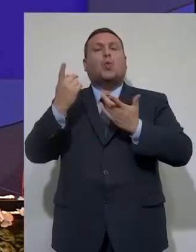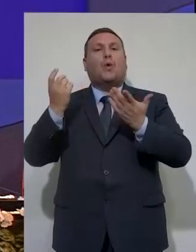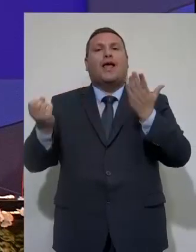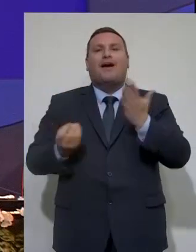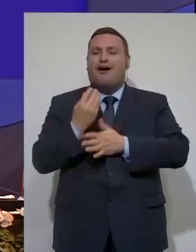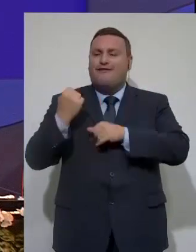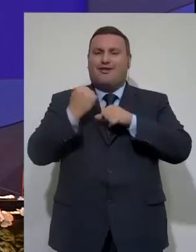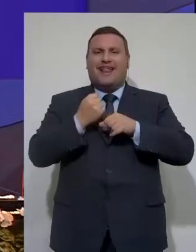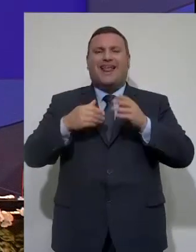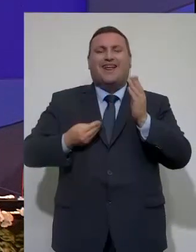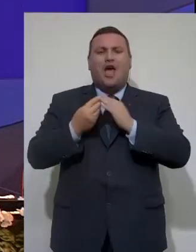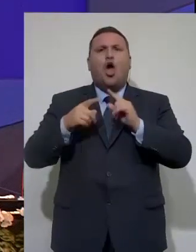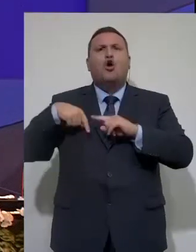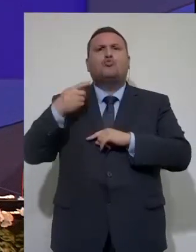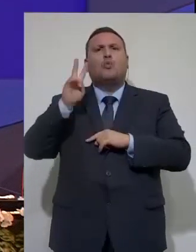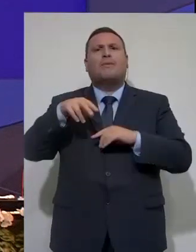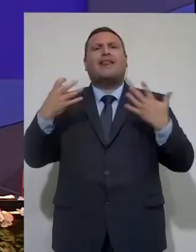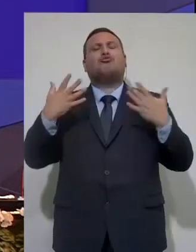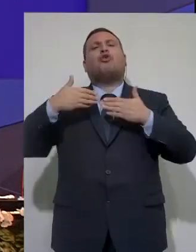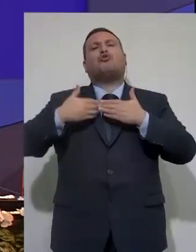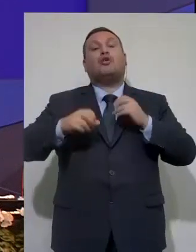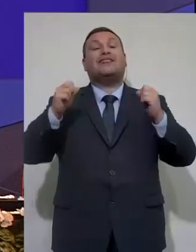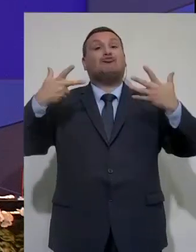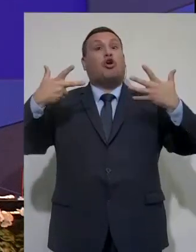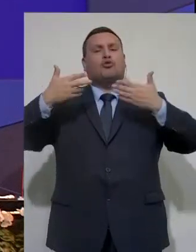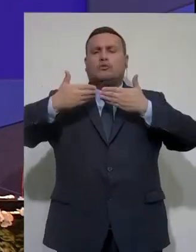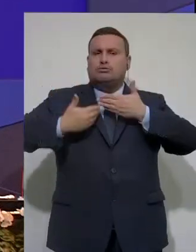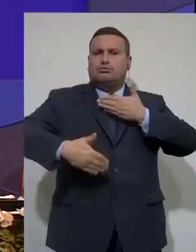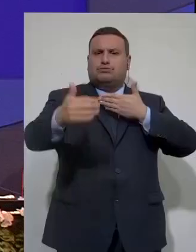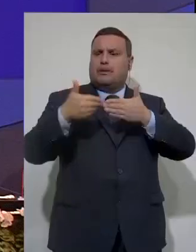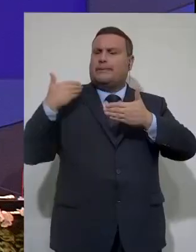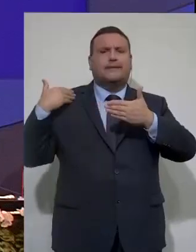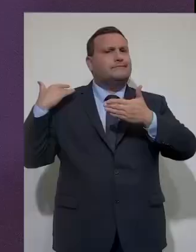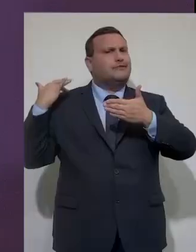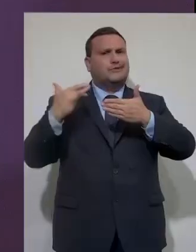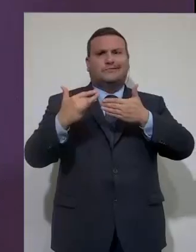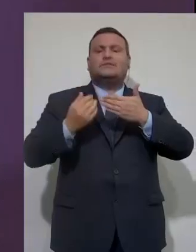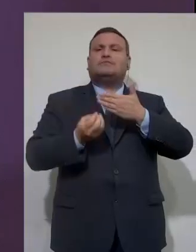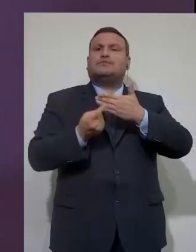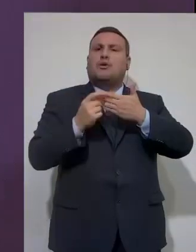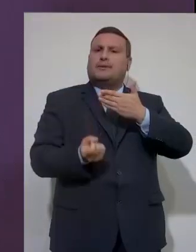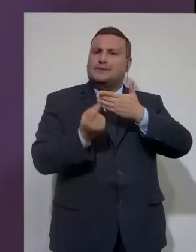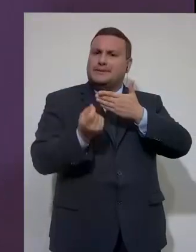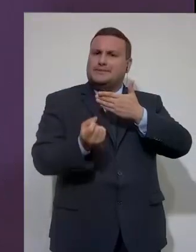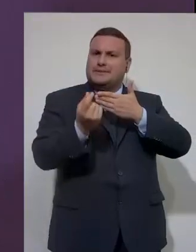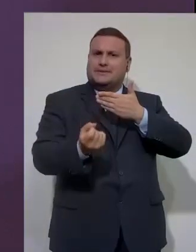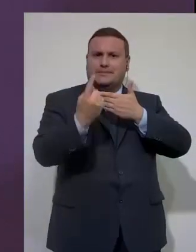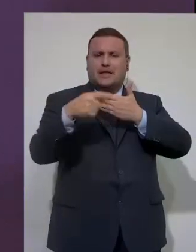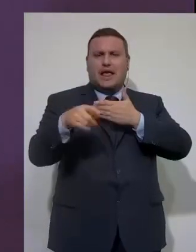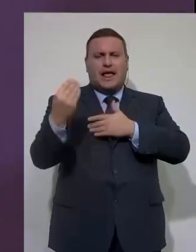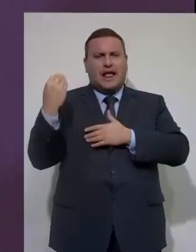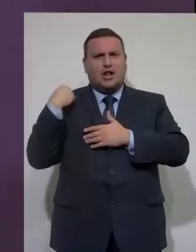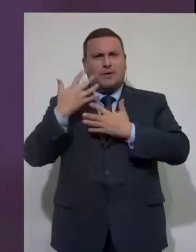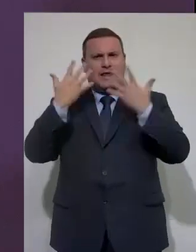quanto riguarda la domanda, poi ci torneremo brevemente, il 51% è composta da coppie ed è una domanda, questo interessante, che di